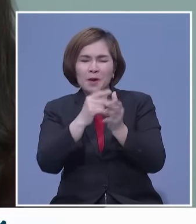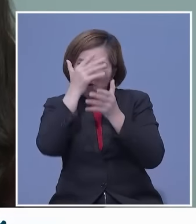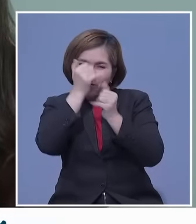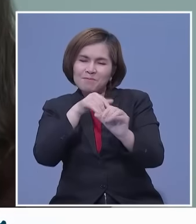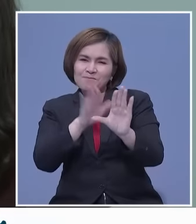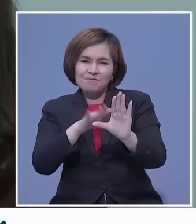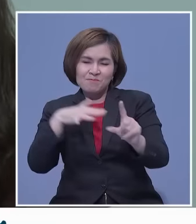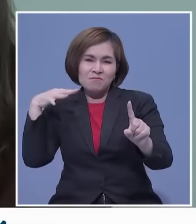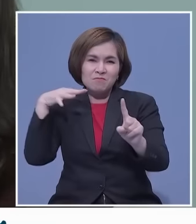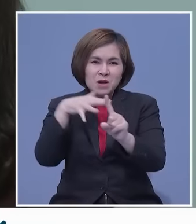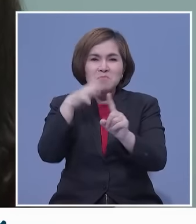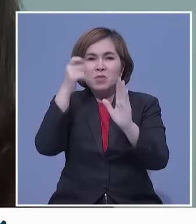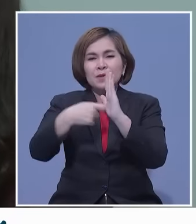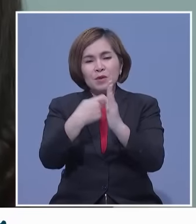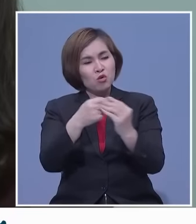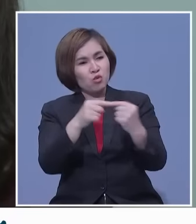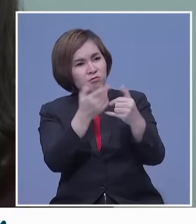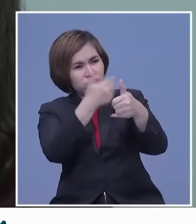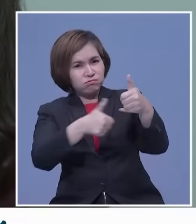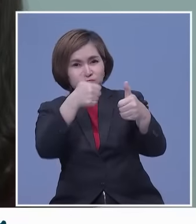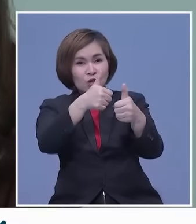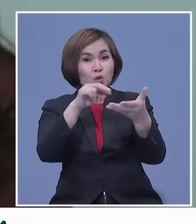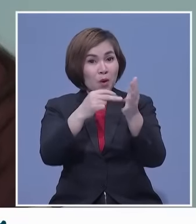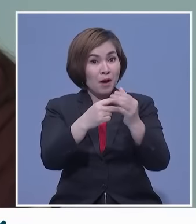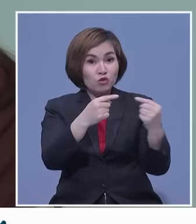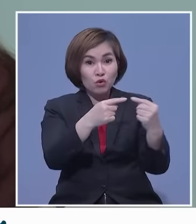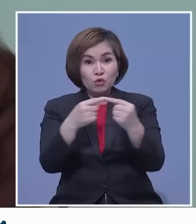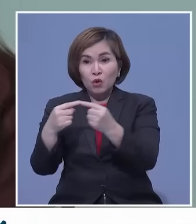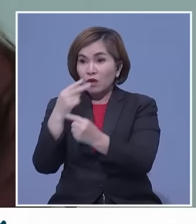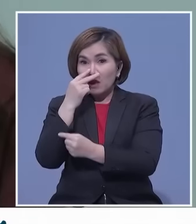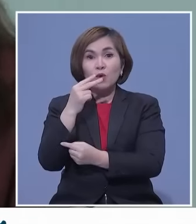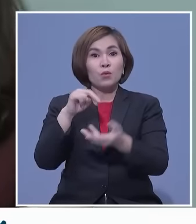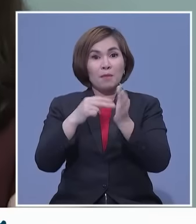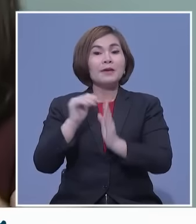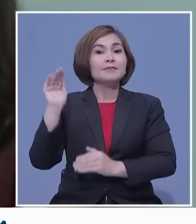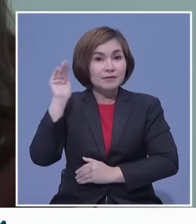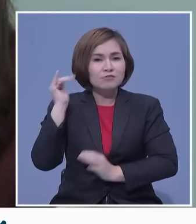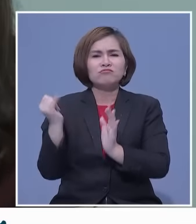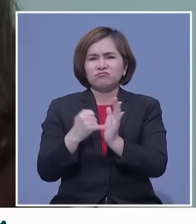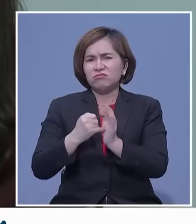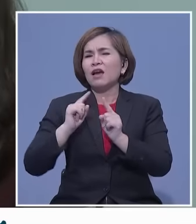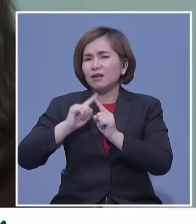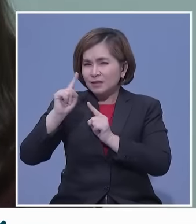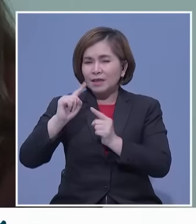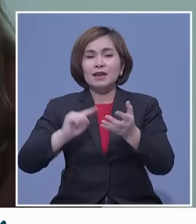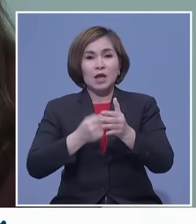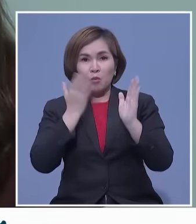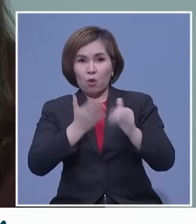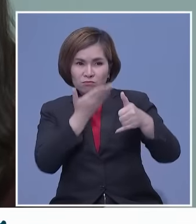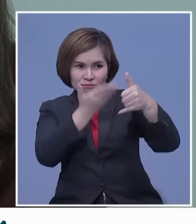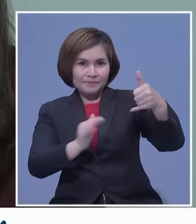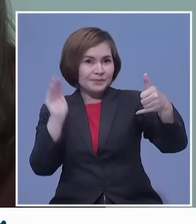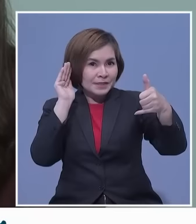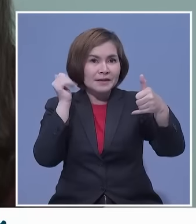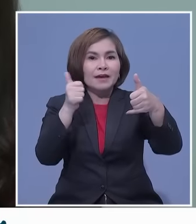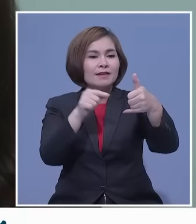เขามั่นใจว่ายังไงก็ตามการการันตีมันถูกการันตีต่อเนื่องด้วยค่ะหมายถึง 1เริ่มต้นจากตัวคนก่อน